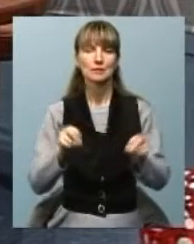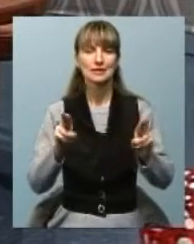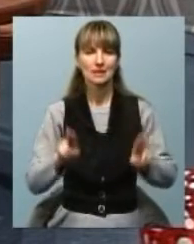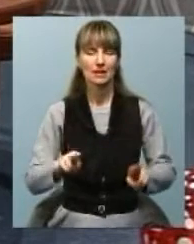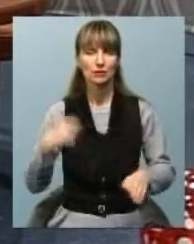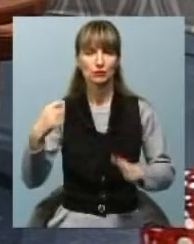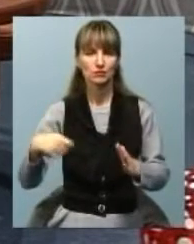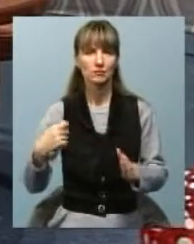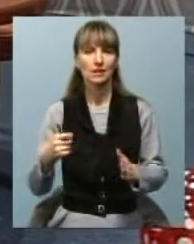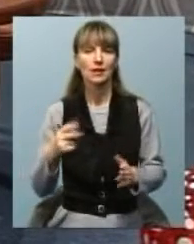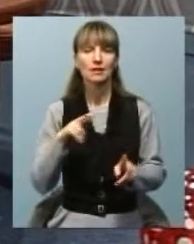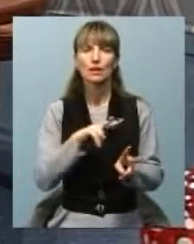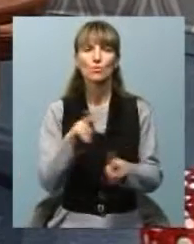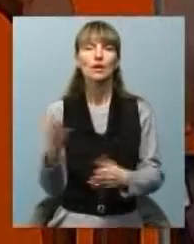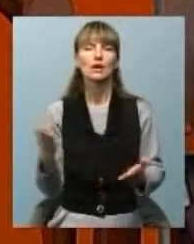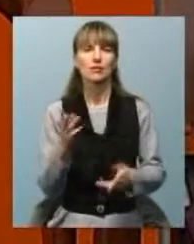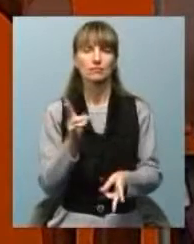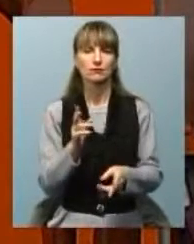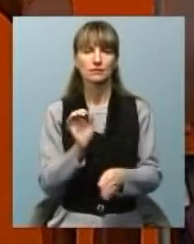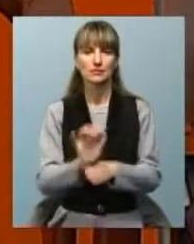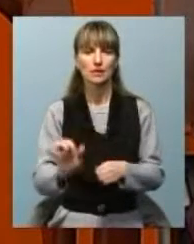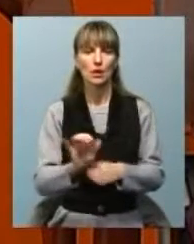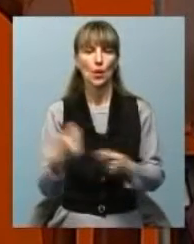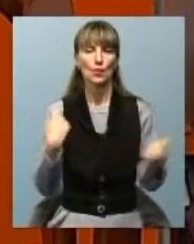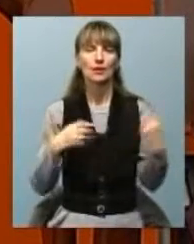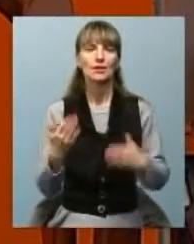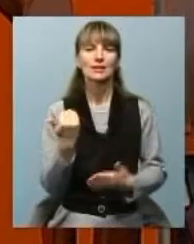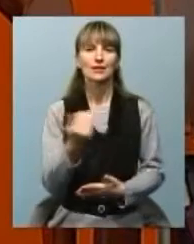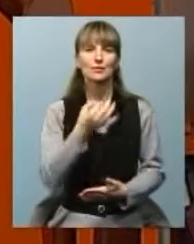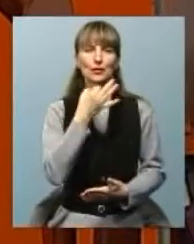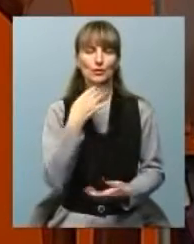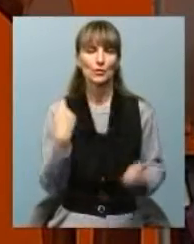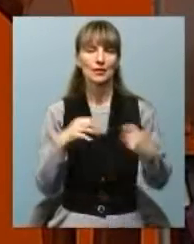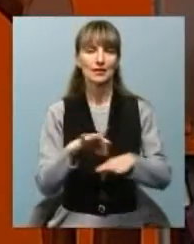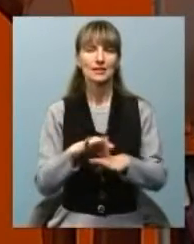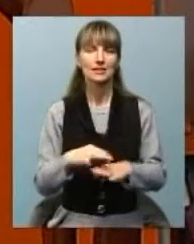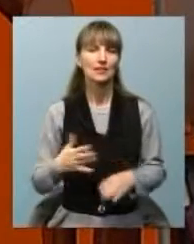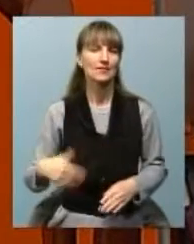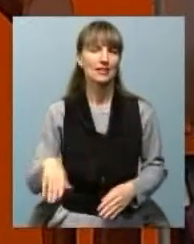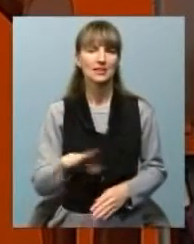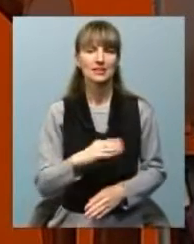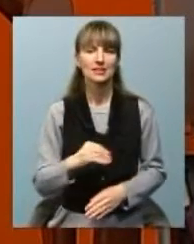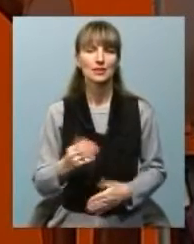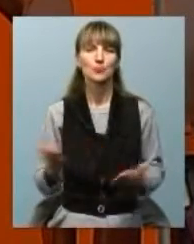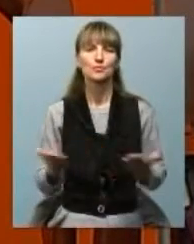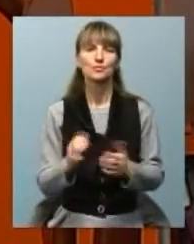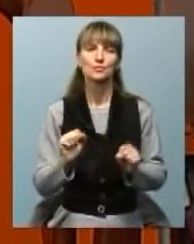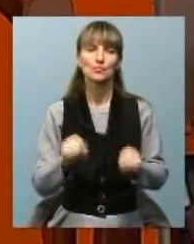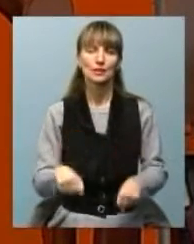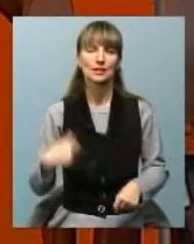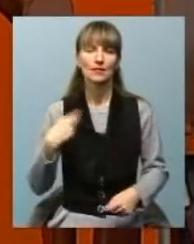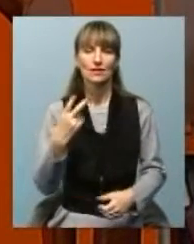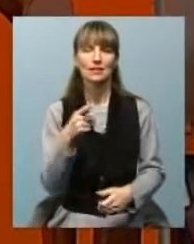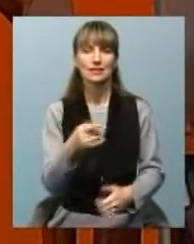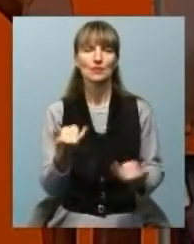власне, спостерігають, як виготовляється там одяг. Який тобі одяг подобається носити? Всі. Який саме? Можливо, я бачу,